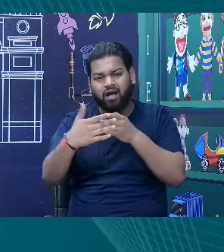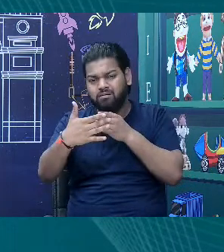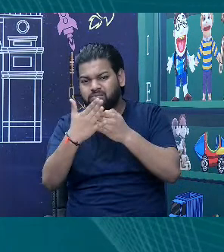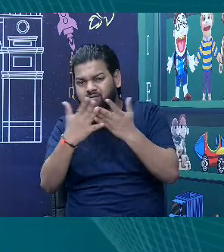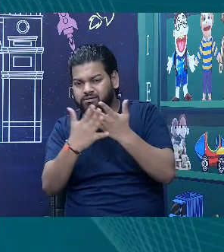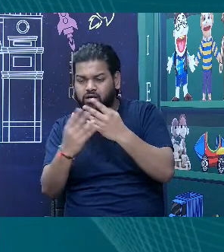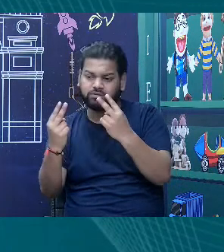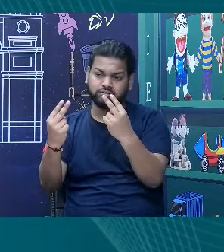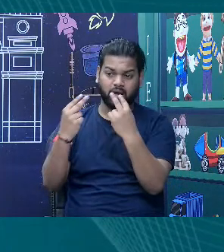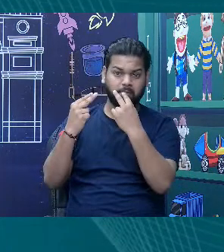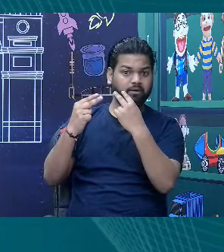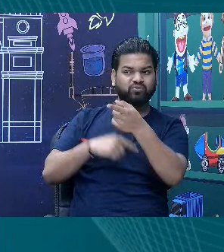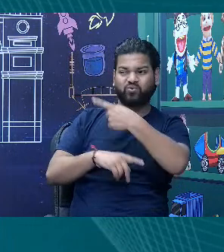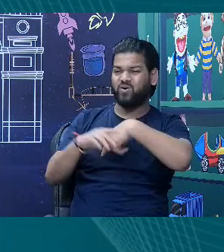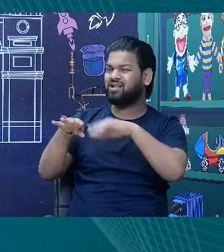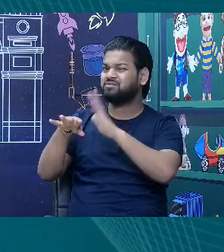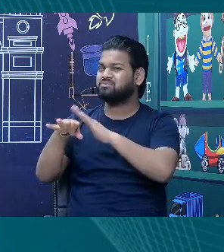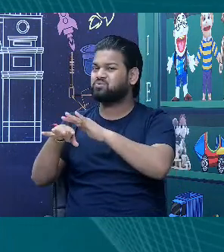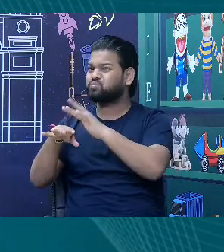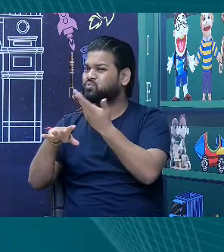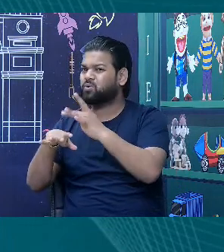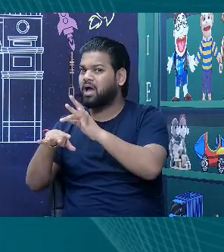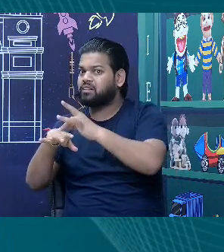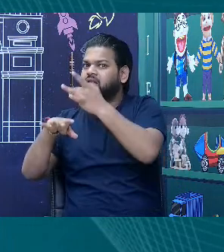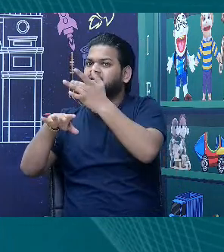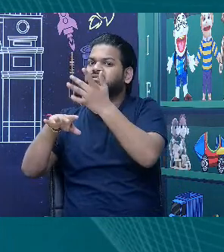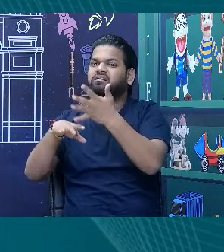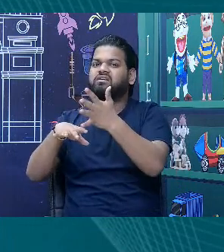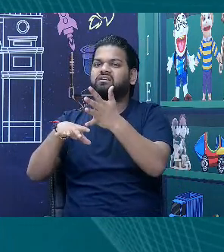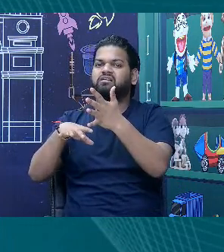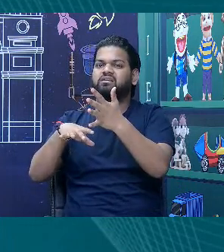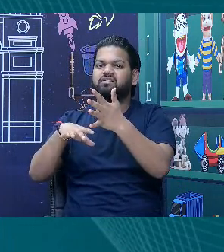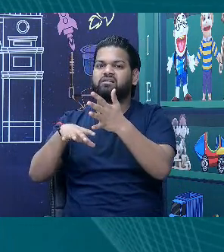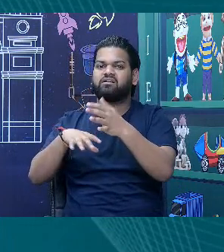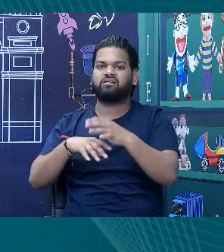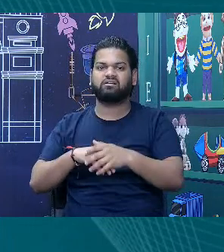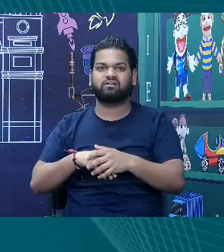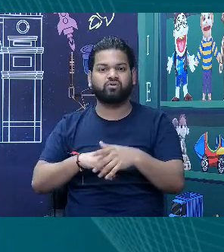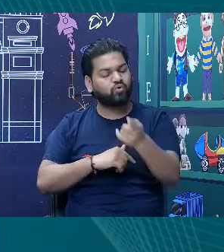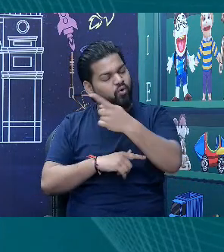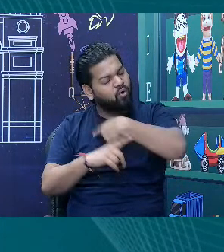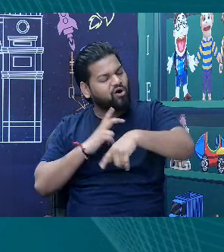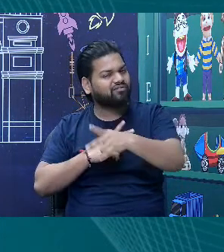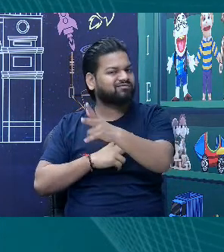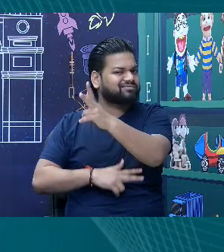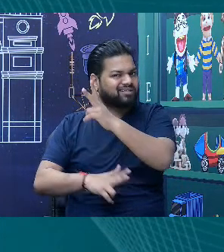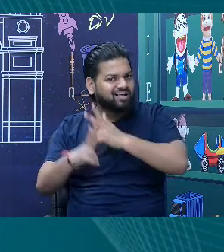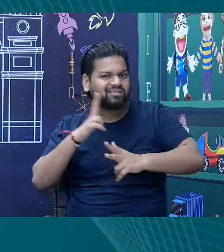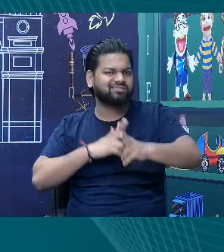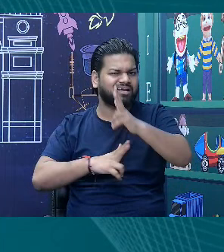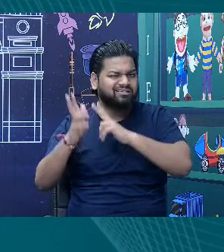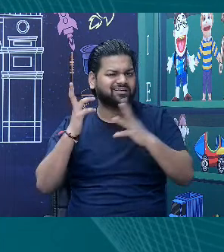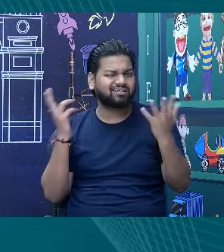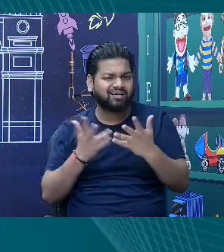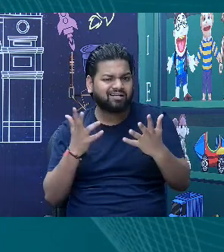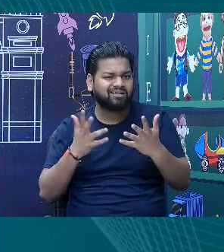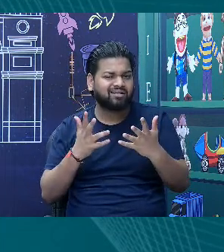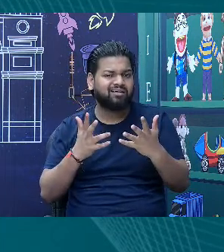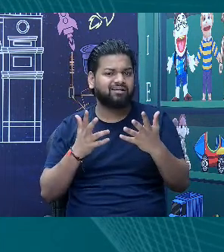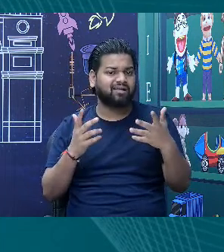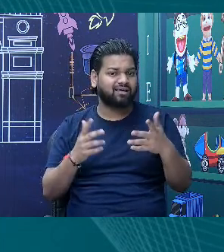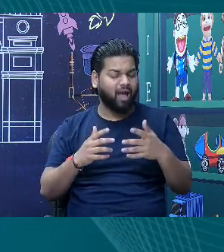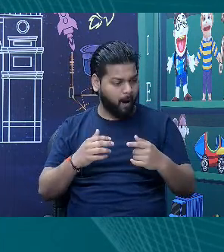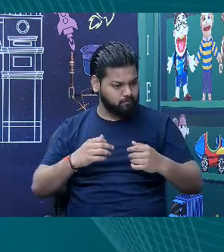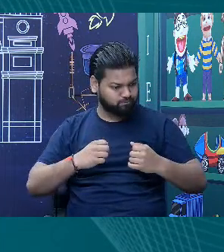and वो हमेशा बोल रहे हैं बी ब्रेव। लेकिन ब्रेवरी कोई ऐसी चीज नहीं है कि कोई चेक है जो आप कैश करा